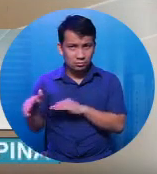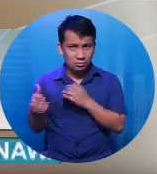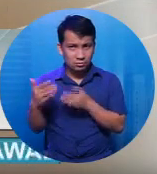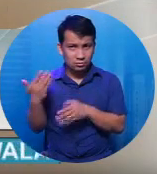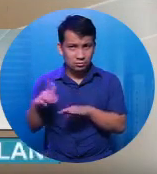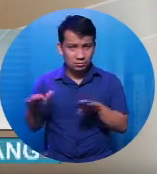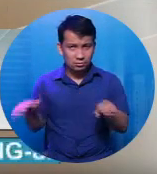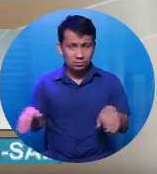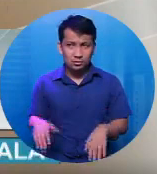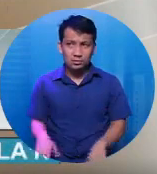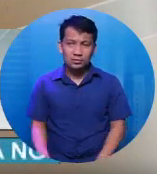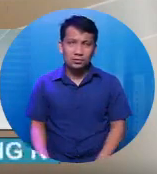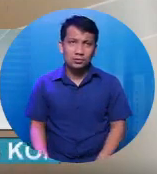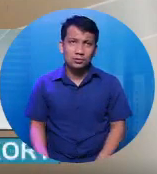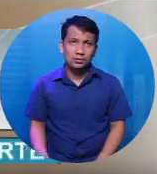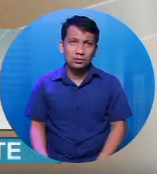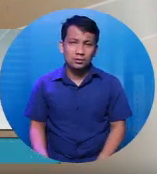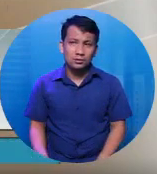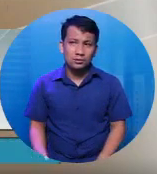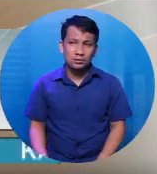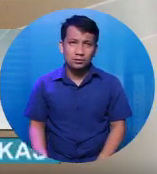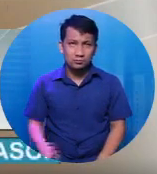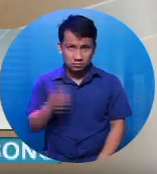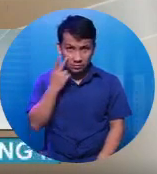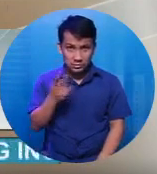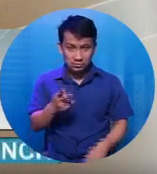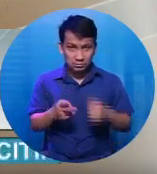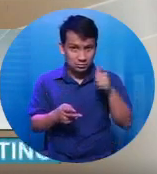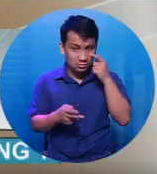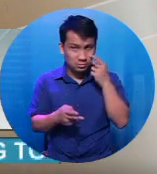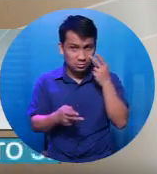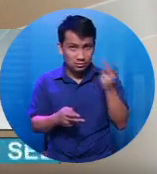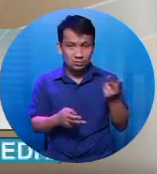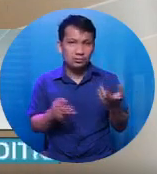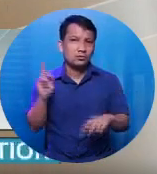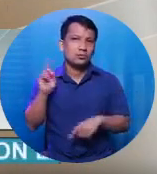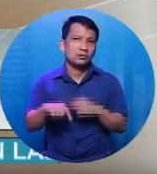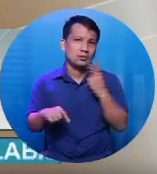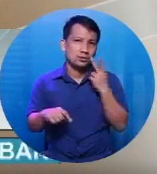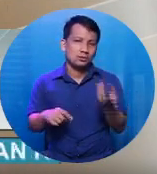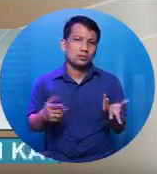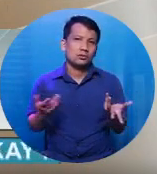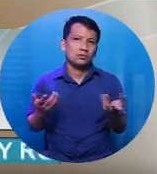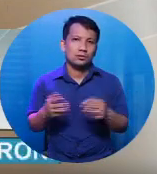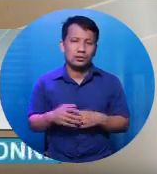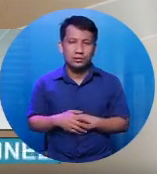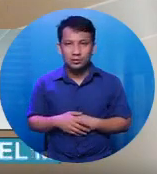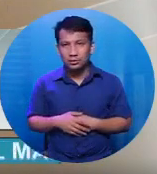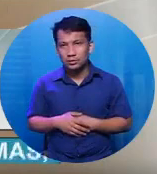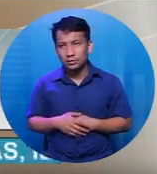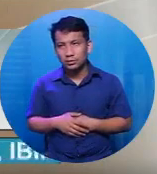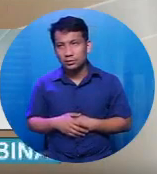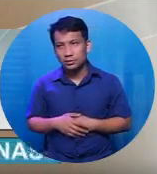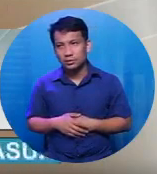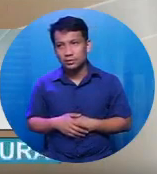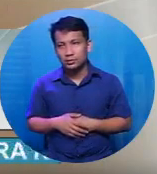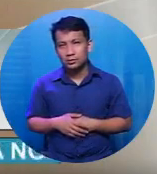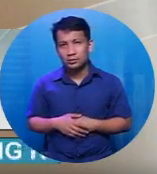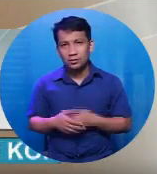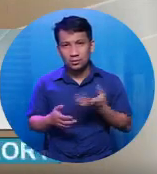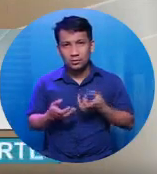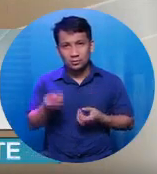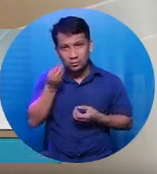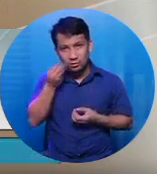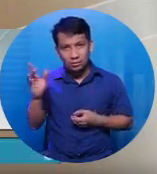anak ko. Sir, nakita mo na bang baby niyo, sir? Hindi ba po, sir? Eh, yung po, sir, gusto kong